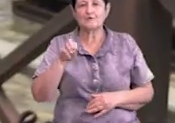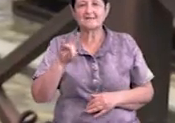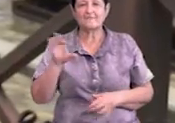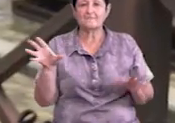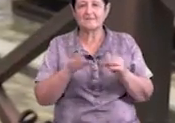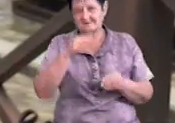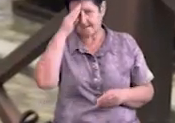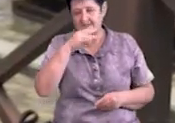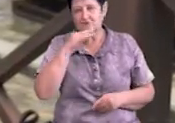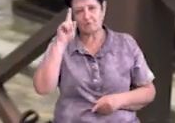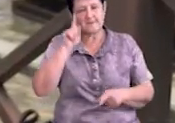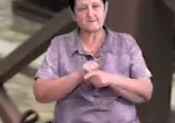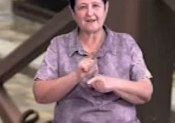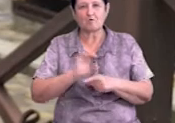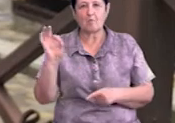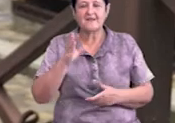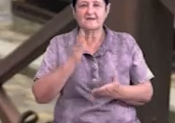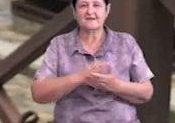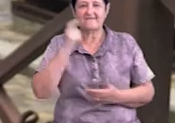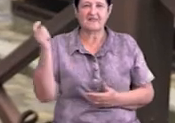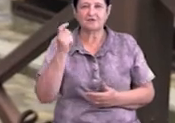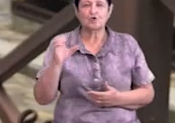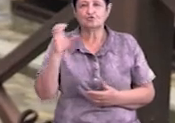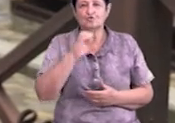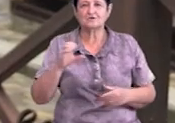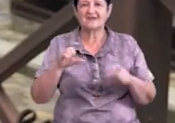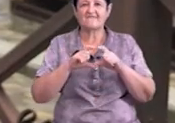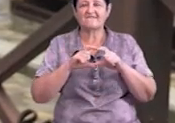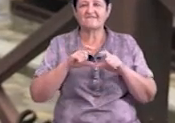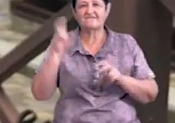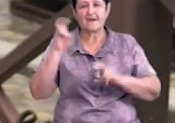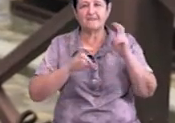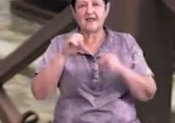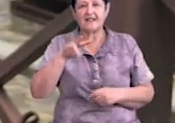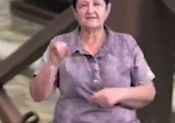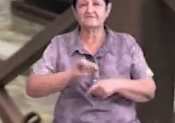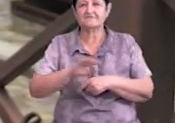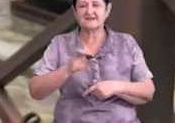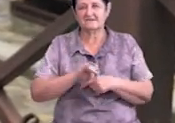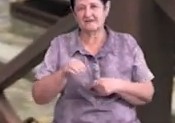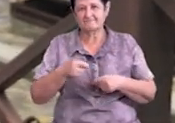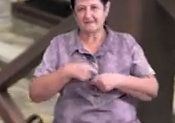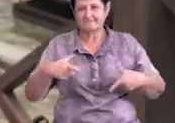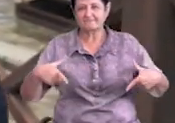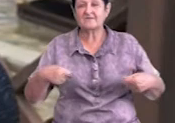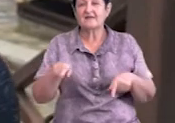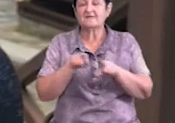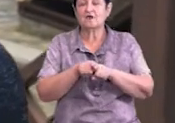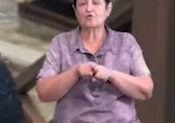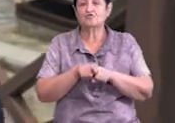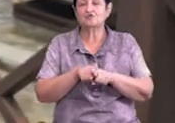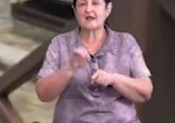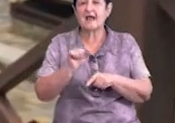батьком та братом Олександром є власниками сосницької фабрики «Еліта», яка виробляє спідню білизну. Також кандидат на посаду